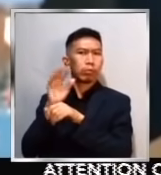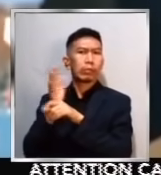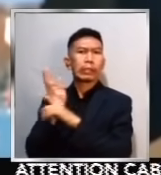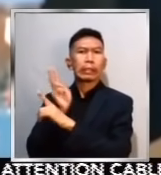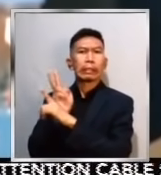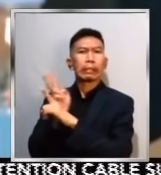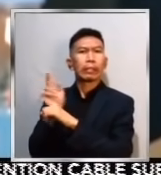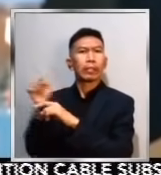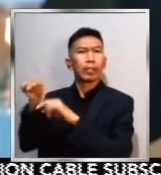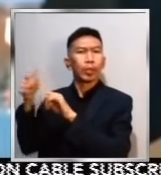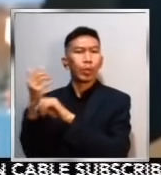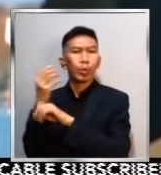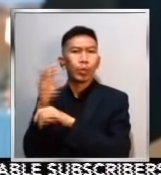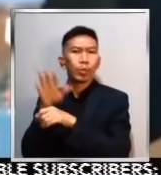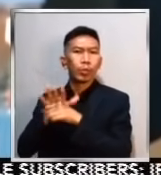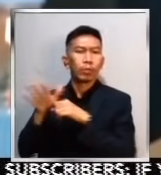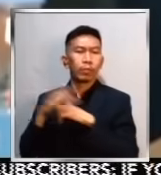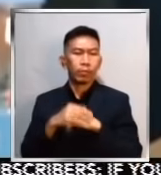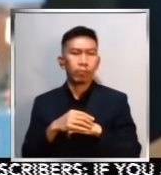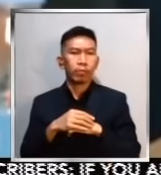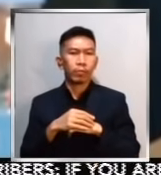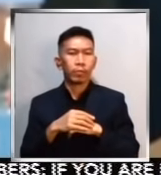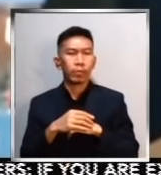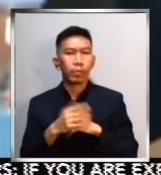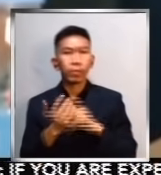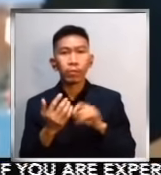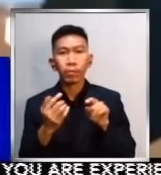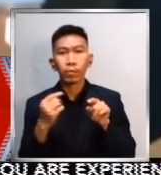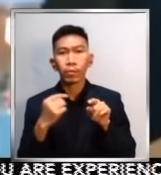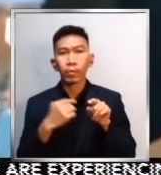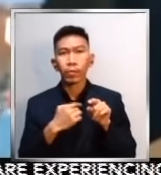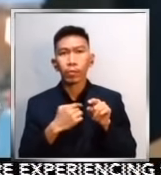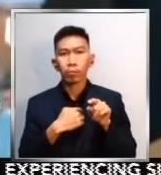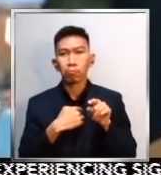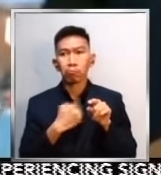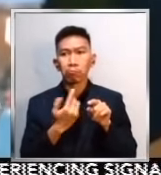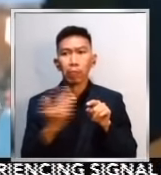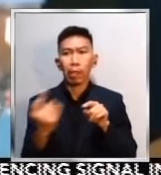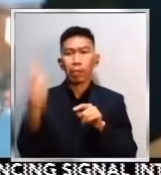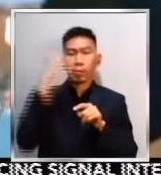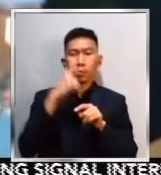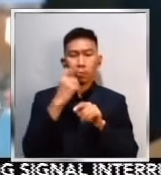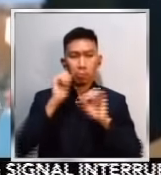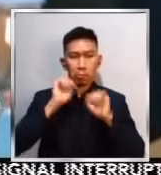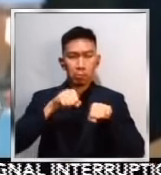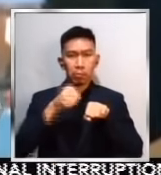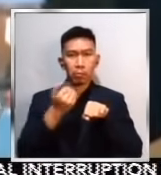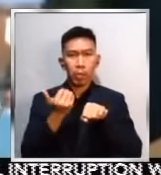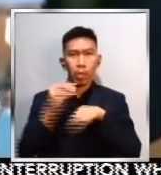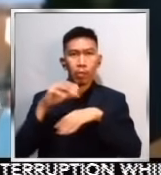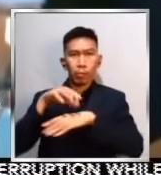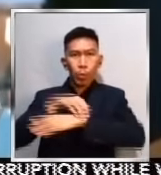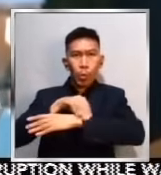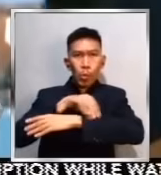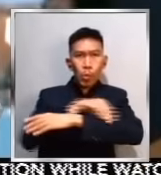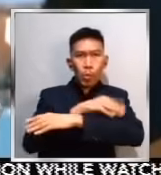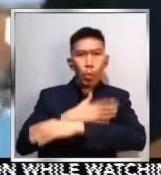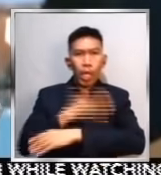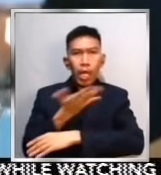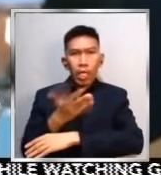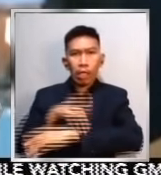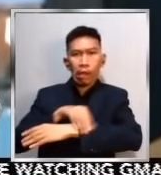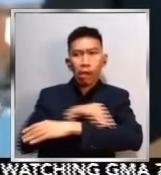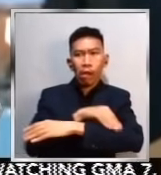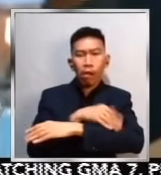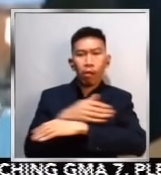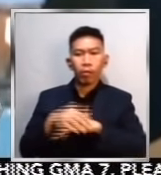niya po ako ng trabaho. Kung gusto ko daw po magtrabaho na massage therapist. Siyempre po nagtiwala ako kasi po, kaibigan